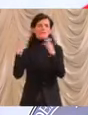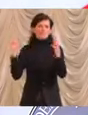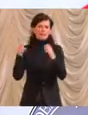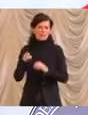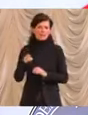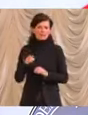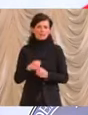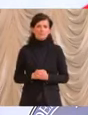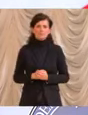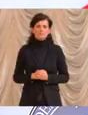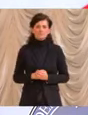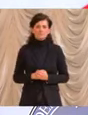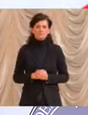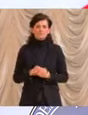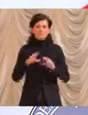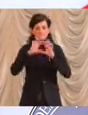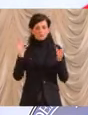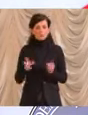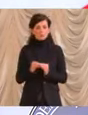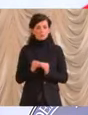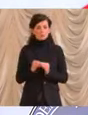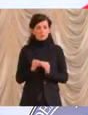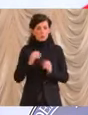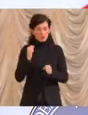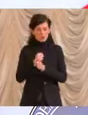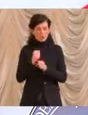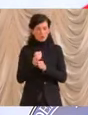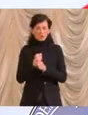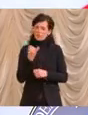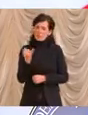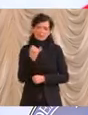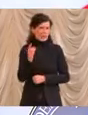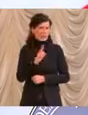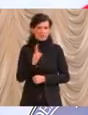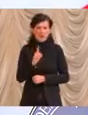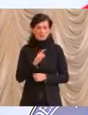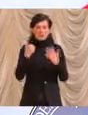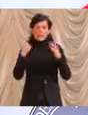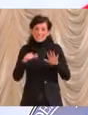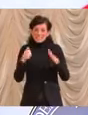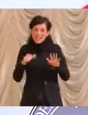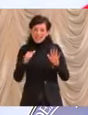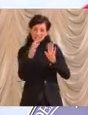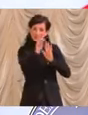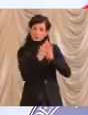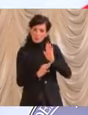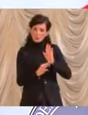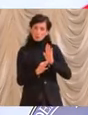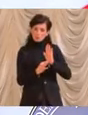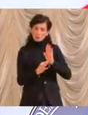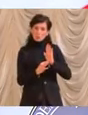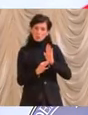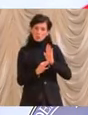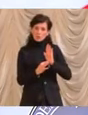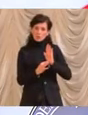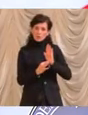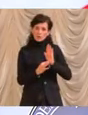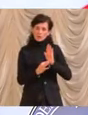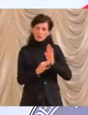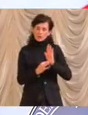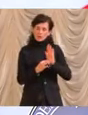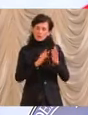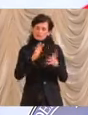voglio chiarire, perché parliamo di 16 misure di differente tipologia per circa